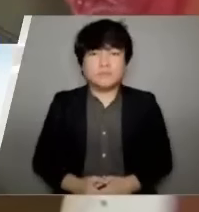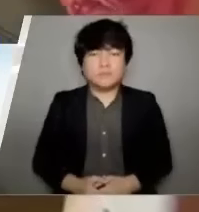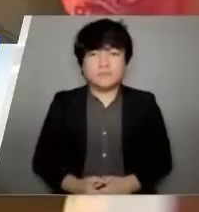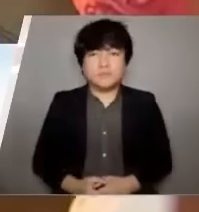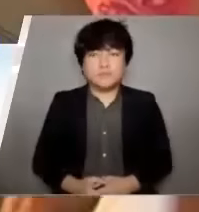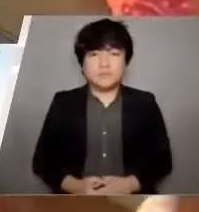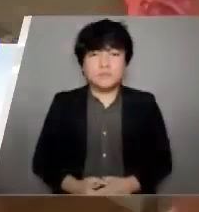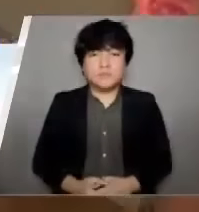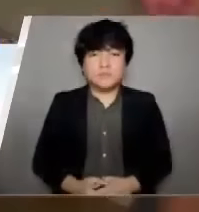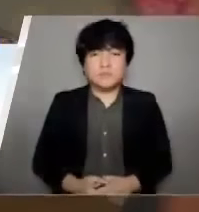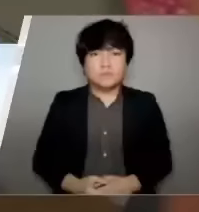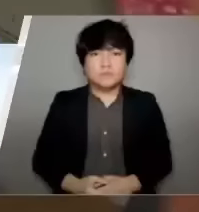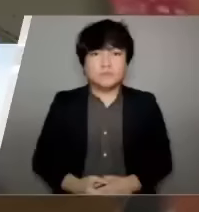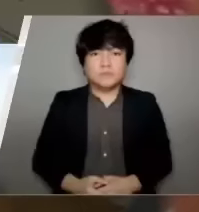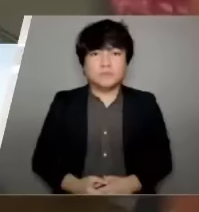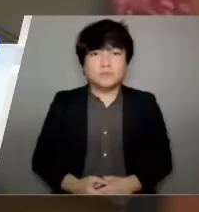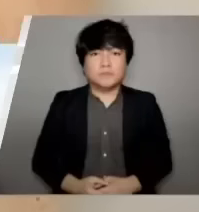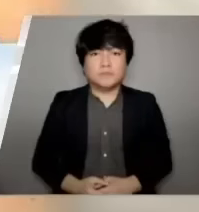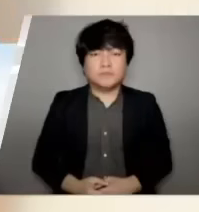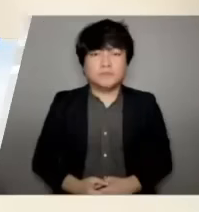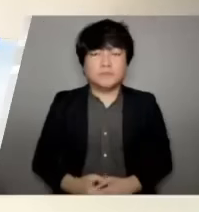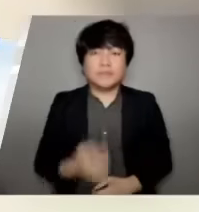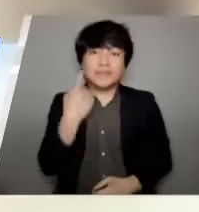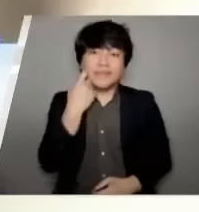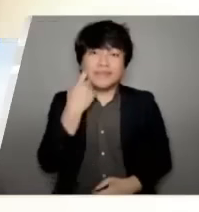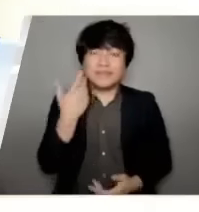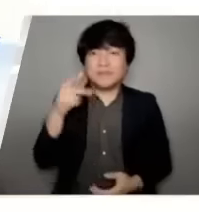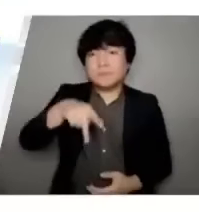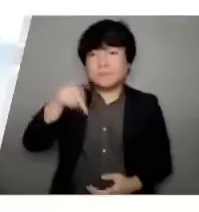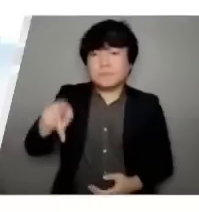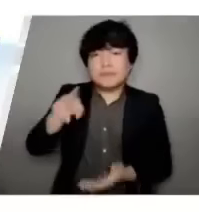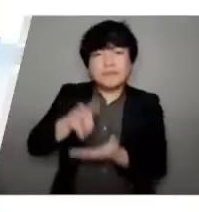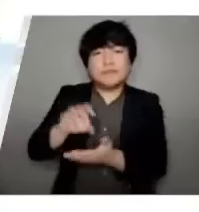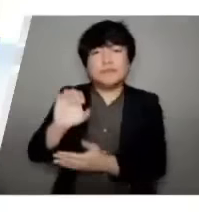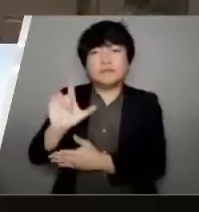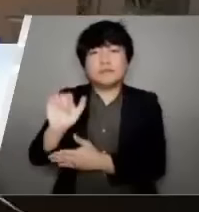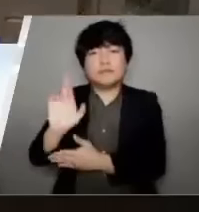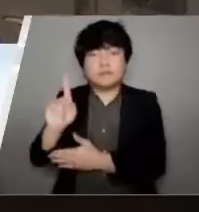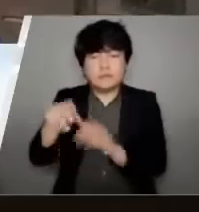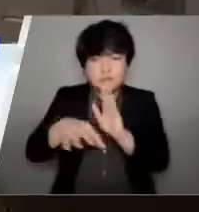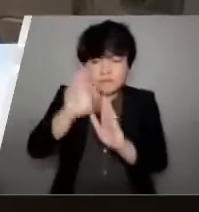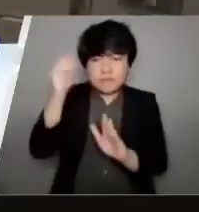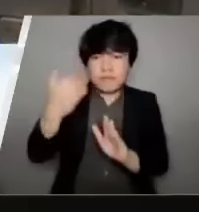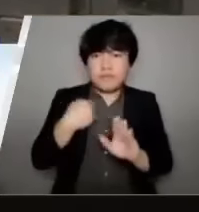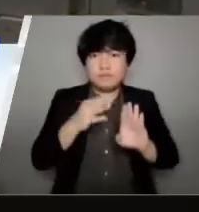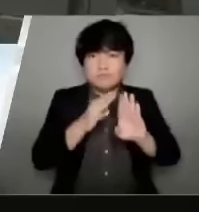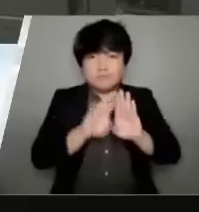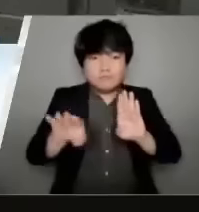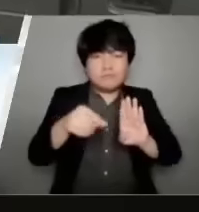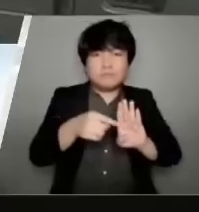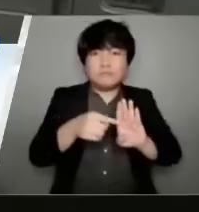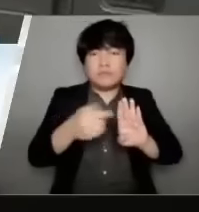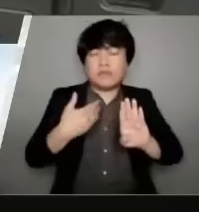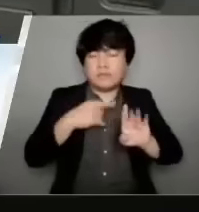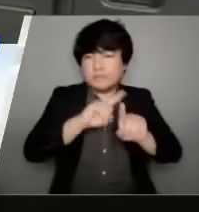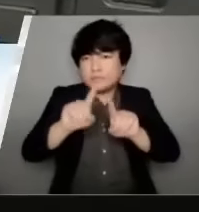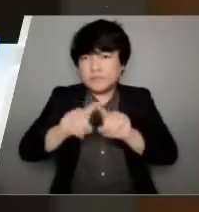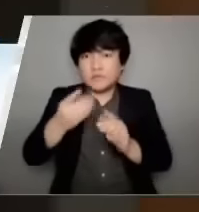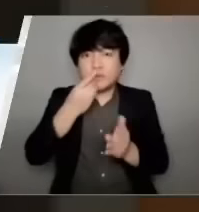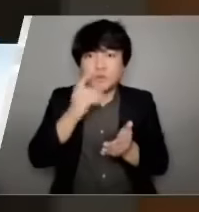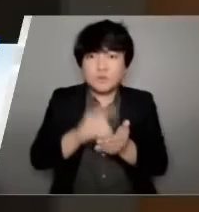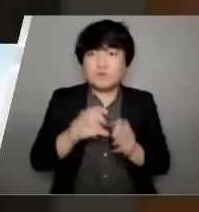Sa sinalakay na leisure park sa Clark Freeport sa Pampanga, samot-saring resibo at dokumento ng kumpanya at incorporators na iniuugnay kay Go